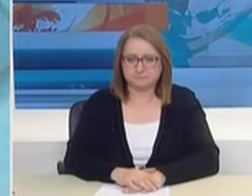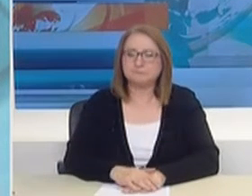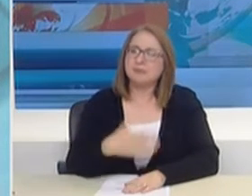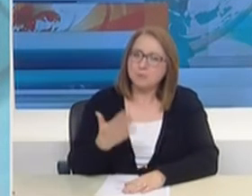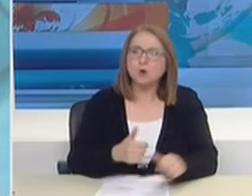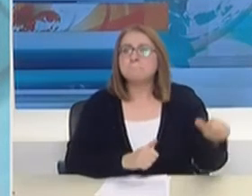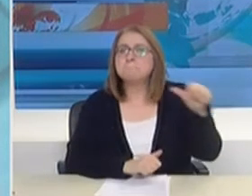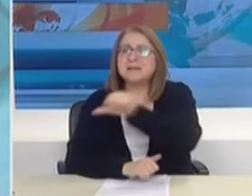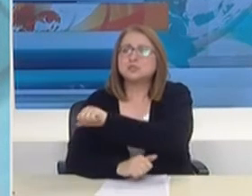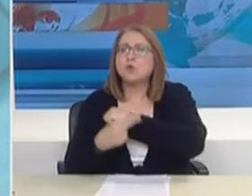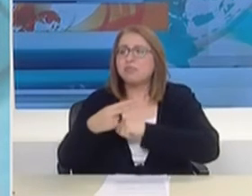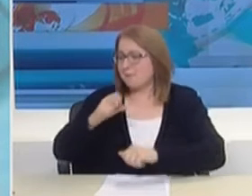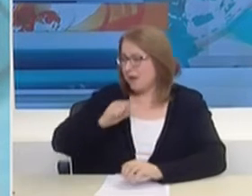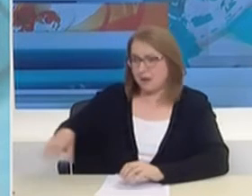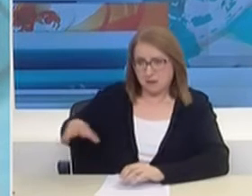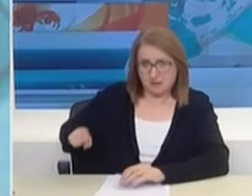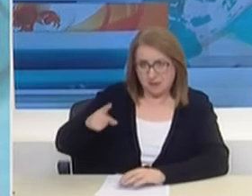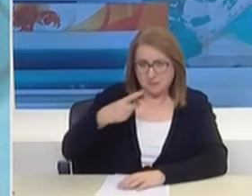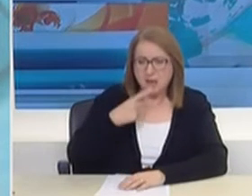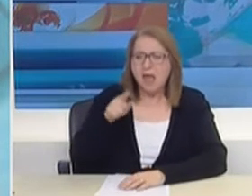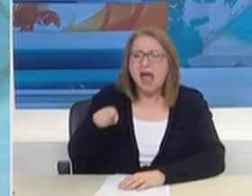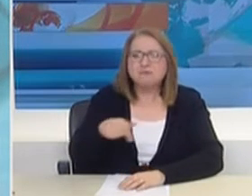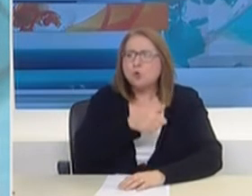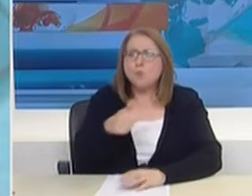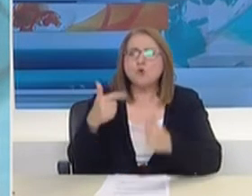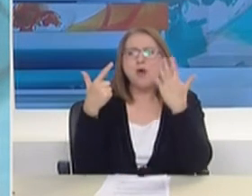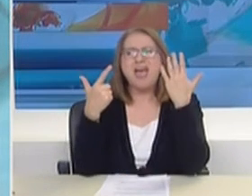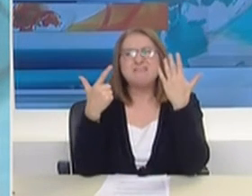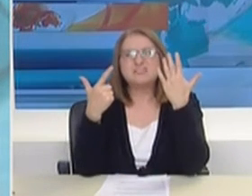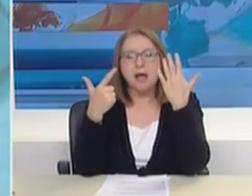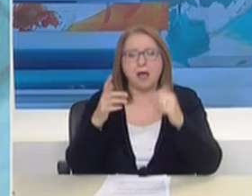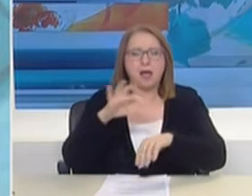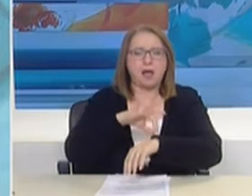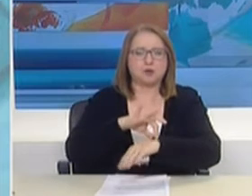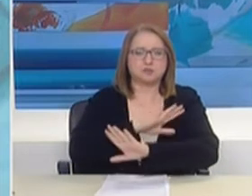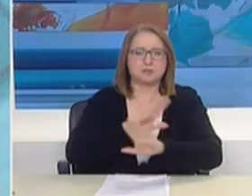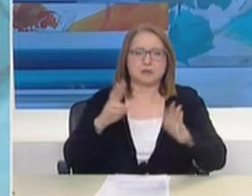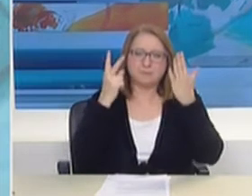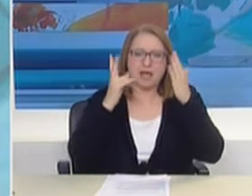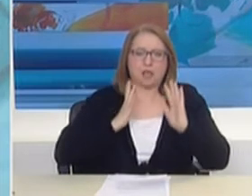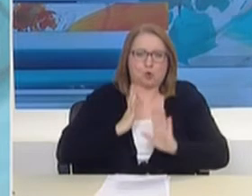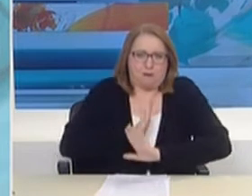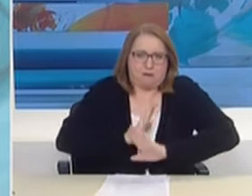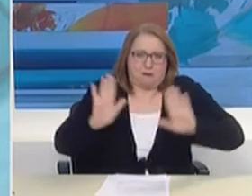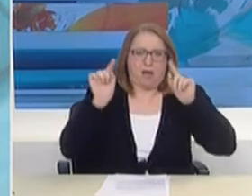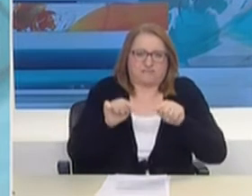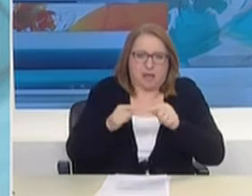πλήρης απόδειξη ότι αυτοί οι 7 ασθενείς, γιατί για 7 ασθενείς μιλάμε, οι οποίοι είπαν